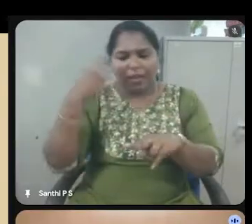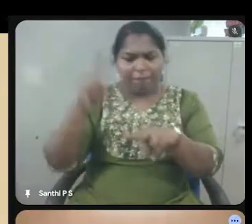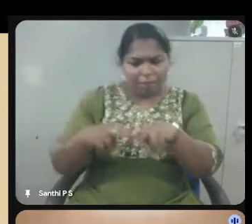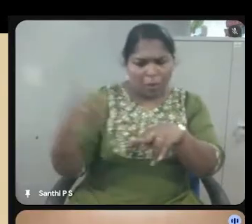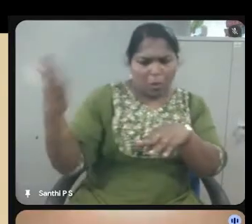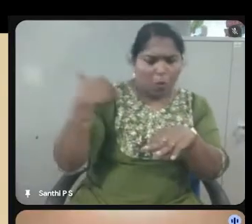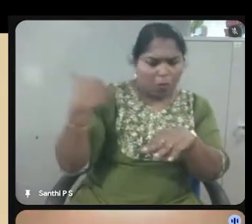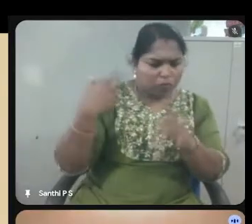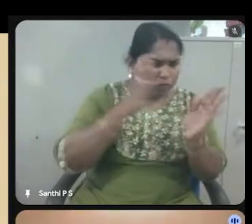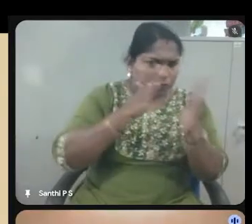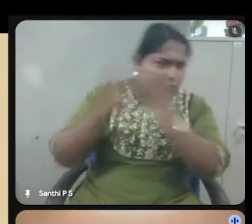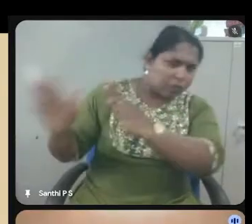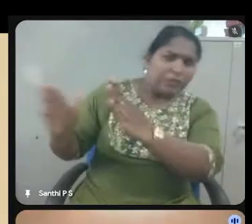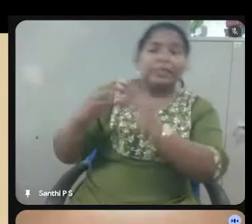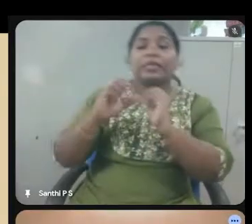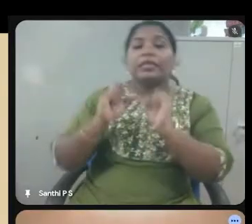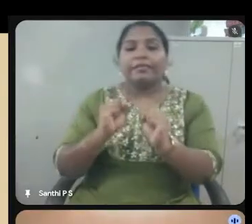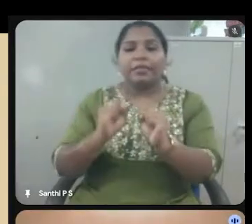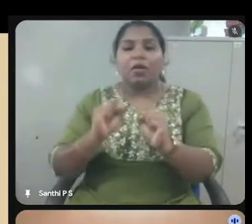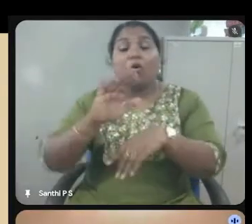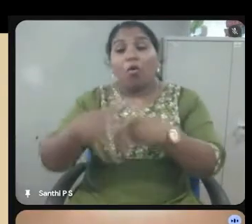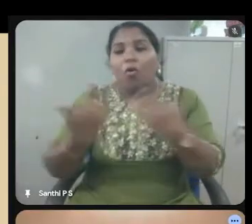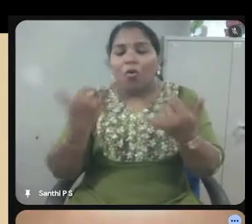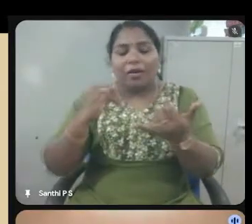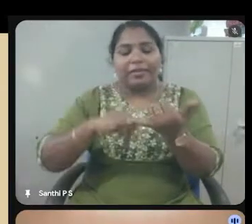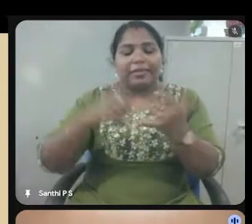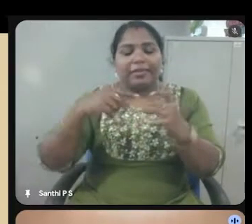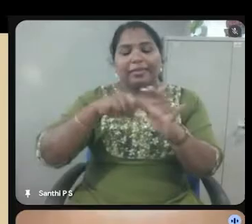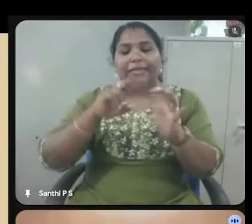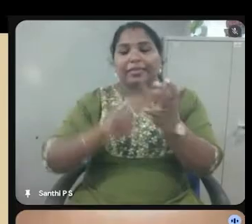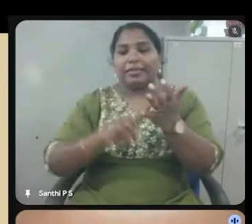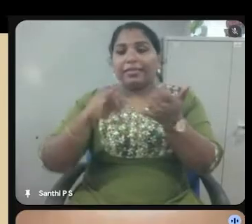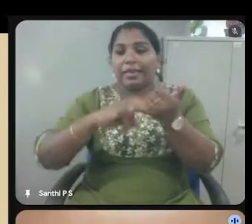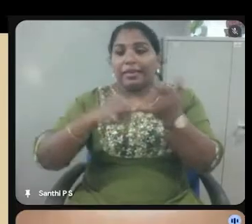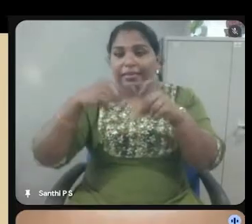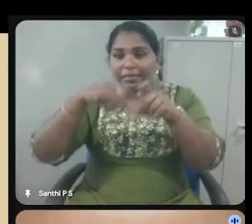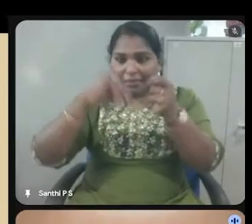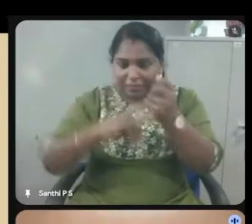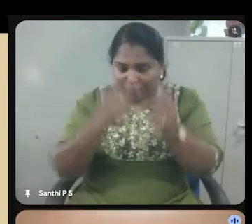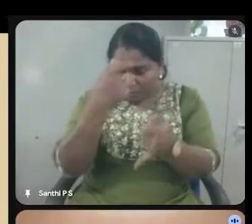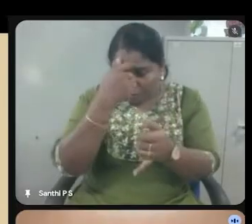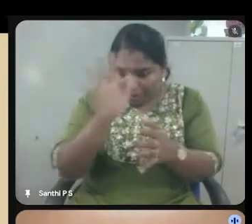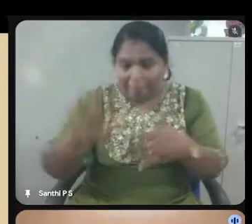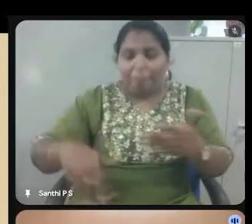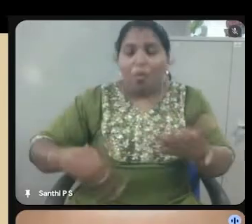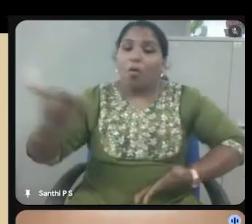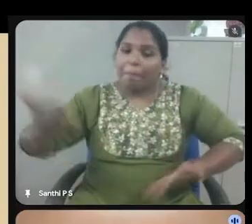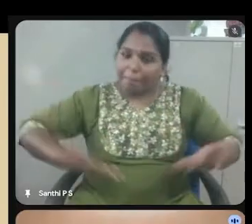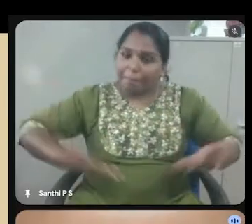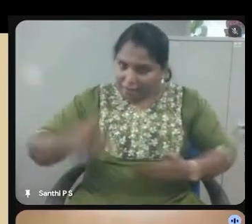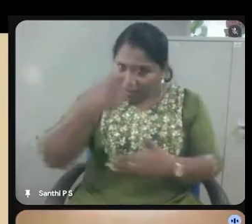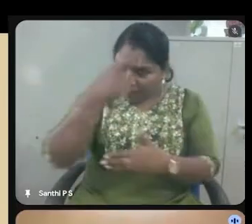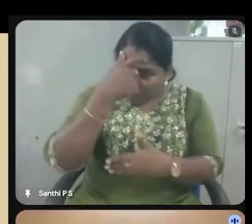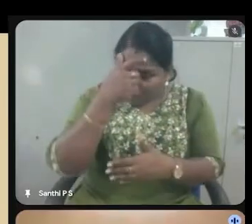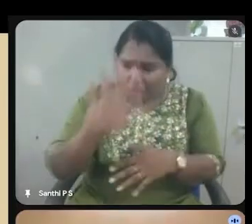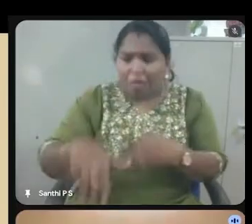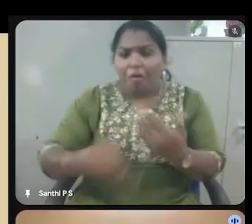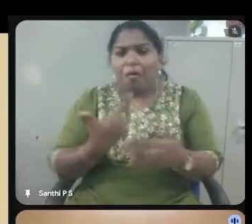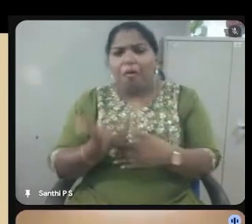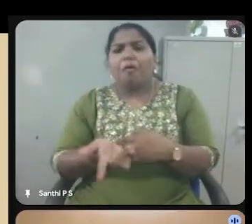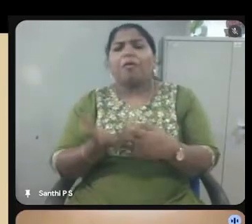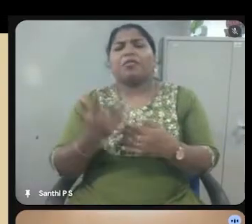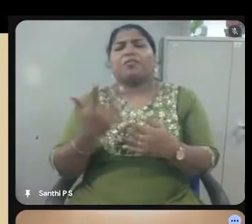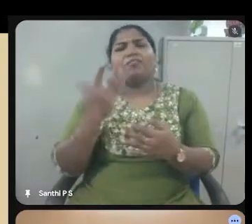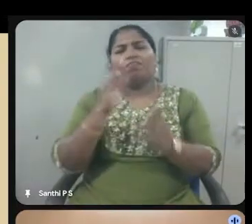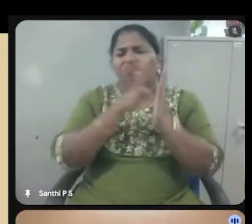അല്ലെങ്കിൽ സെൻസറി ഇഷ്യൂസ് ഇന്ദ്രിയ സംബന്ധമായ പ്രശ്നങ്ങൾ, ബിഹേവിയർ ഇഷ്യൂസ് പെരുമാറ്റ പ്രശ്നങ്ങൾ, അല്ലെങ്കിൽ സ്ലീപ്പ് ഡിസ്റ്റർബൻസസ് അഥവാ